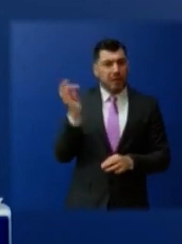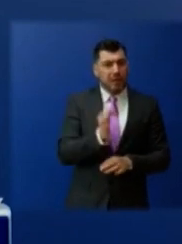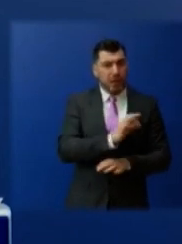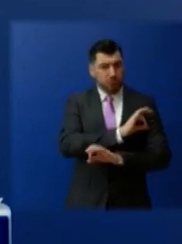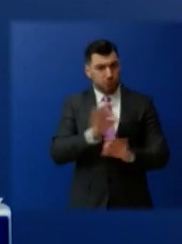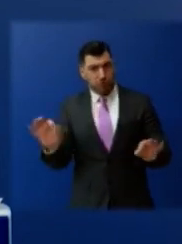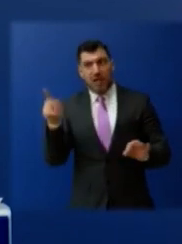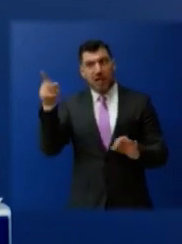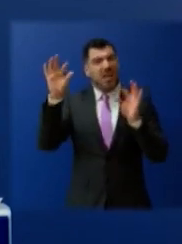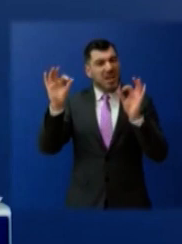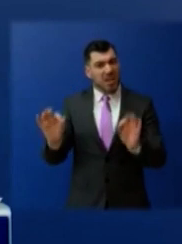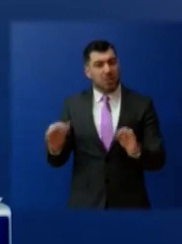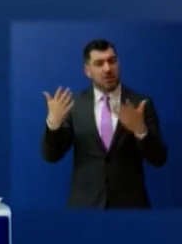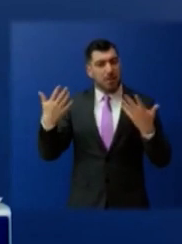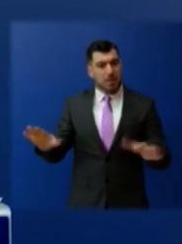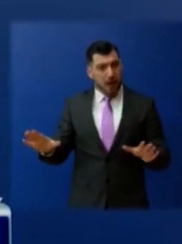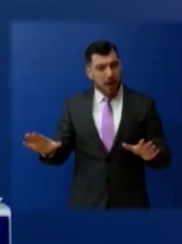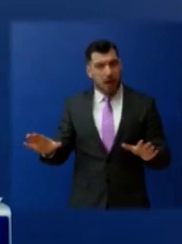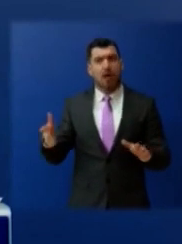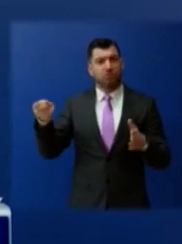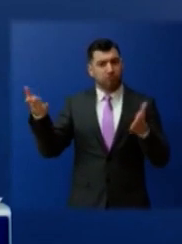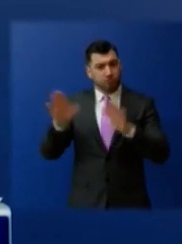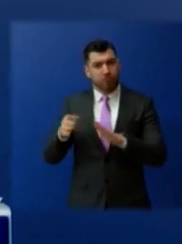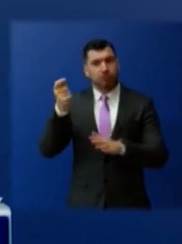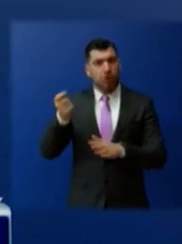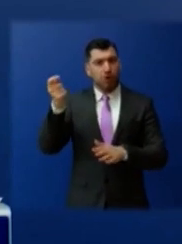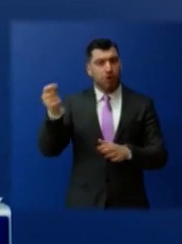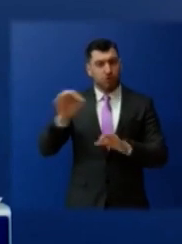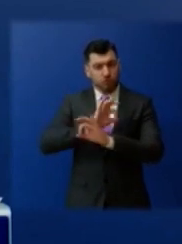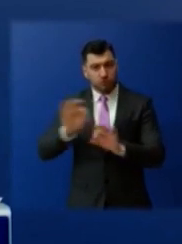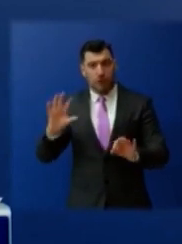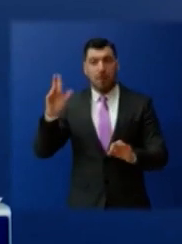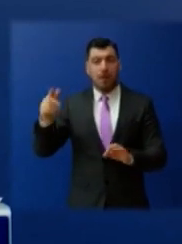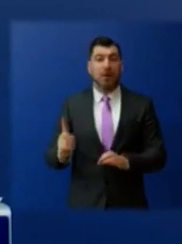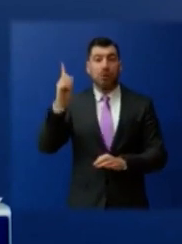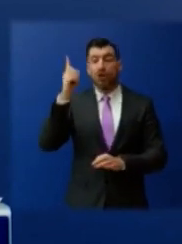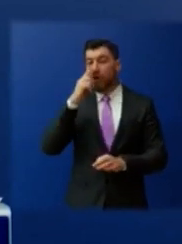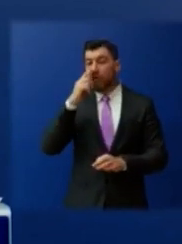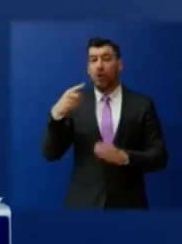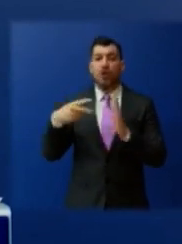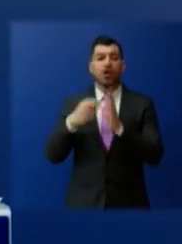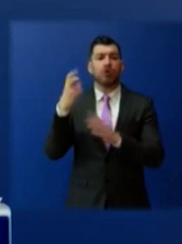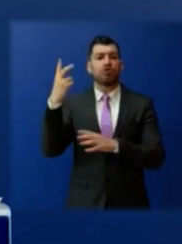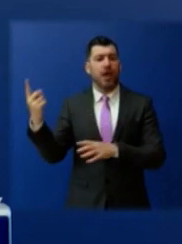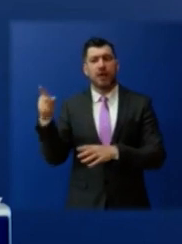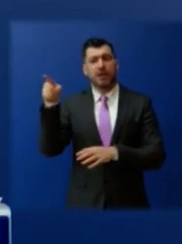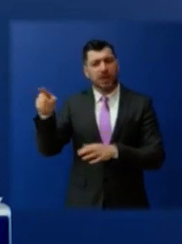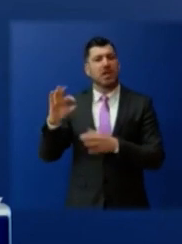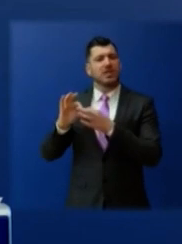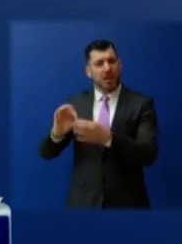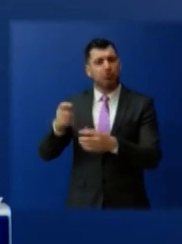είχαν ρυθμισμένες φορολογικές και ασφαλιστικές υποχρεώσεις μέχρι την 1η Νοεμβρίου του 2021 και συνέχισαν να τις εξυπηρετούν έως